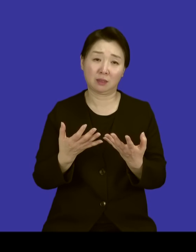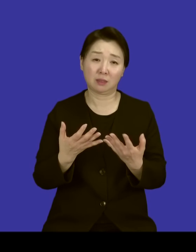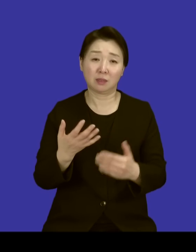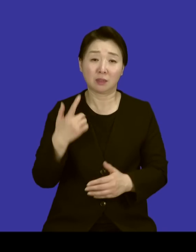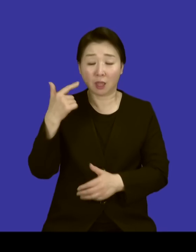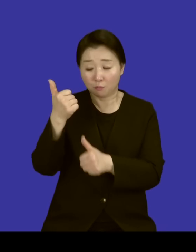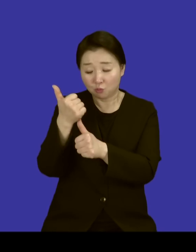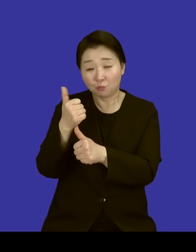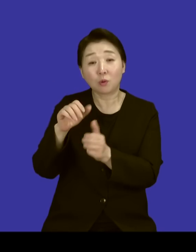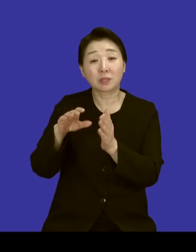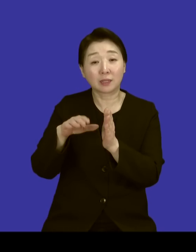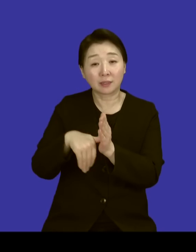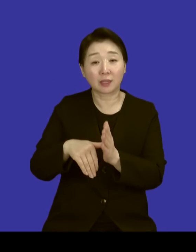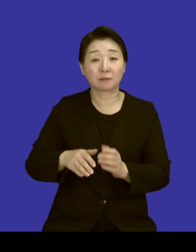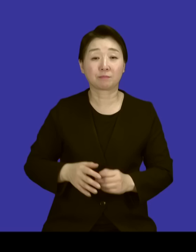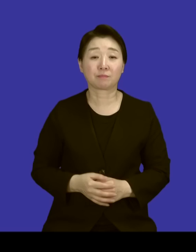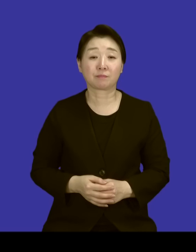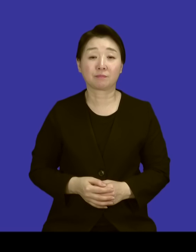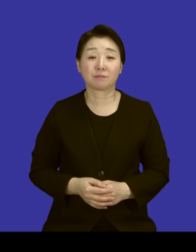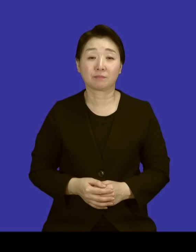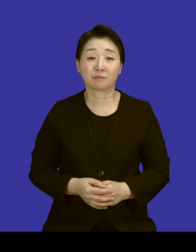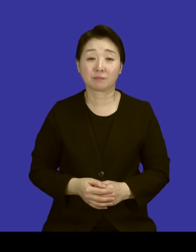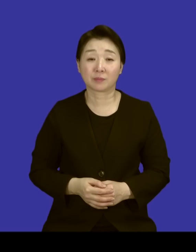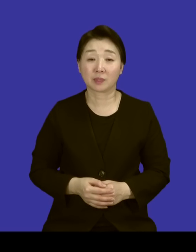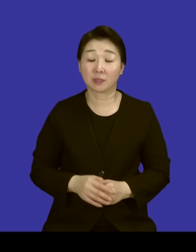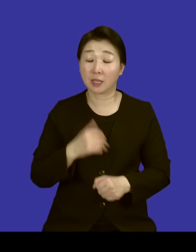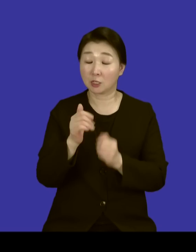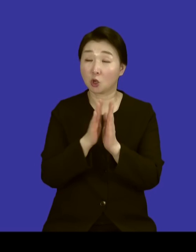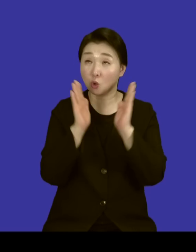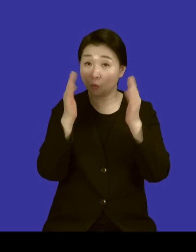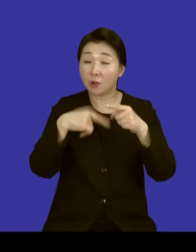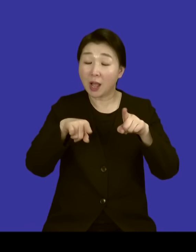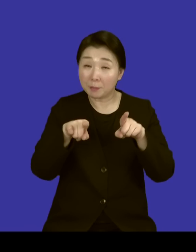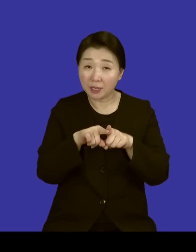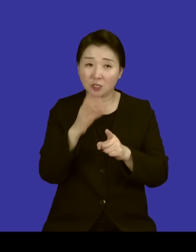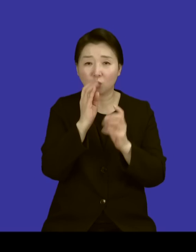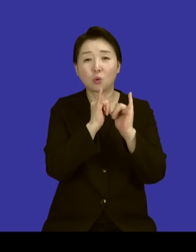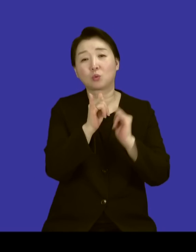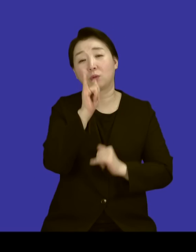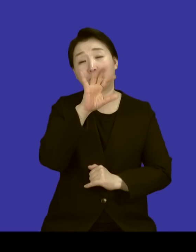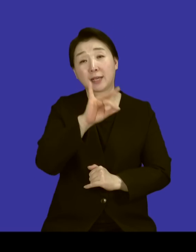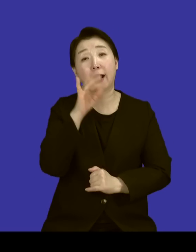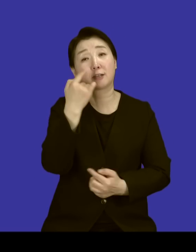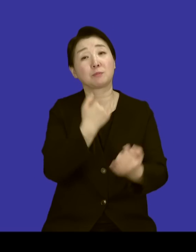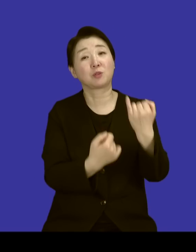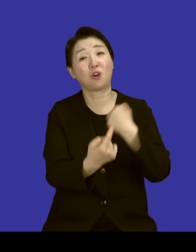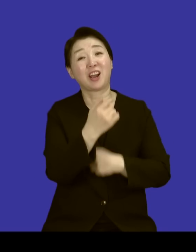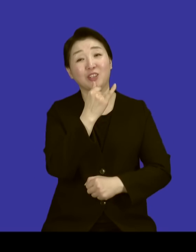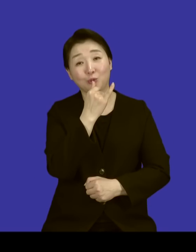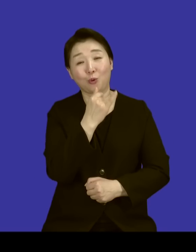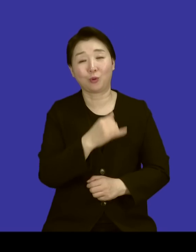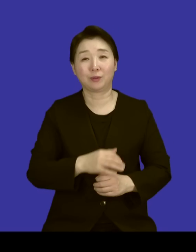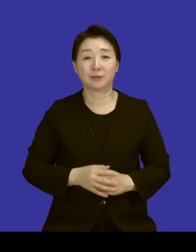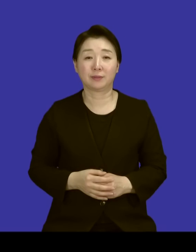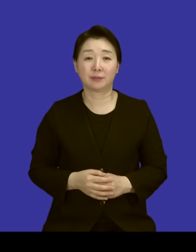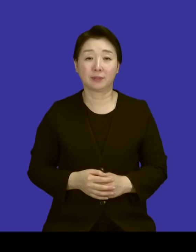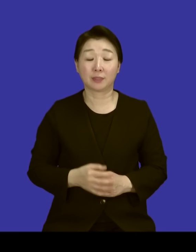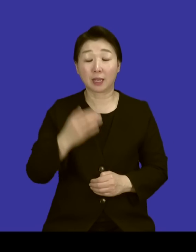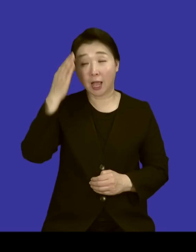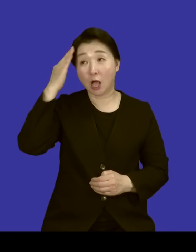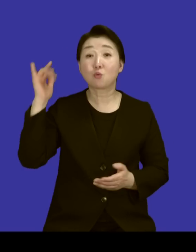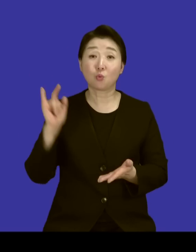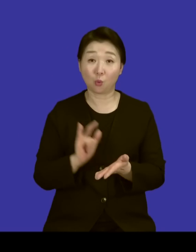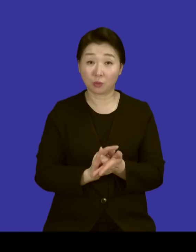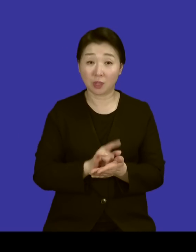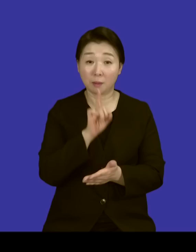서울 홍강교회 부목사를 할 때 네. 저하고 성경 공부도 하고 같이 친했던 교우들이 좀 계셨는데 가끔 연락을 주고받은 분들에게 제가 한국